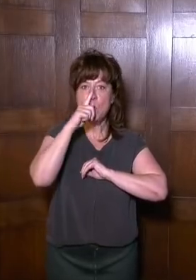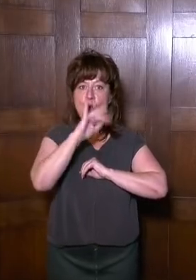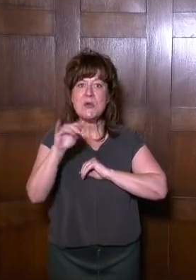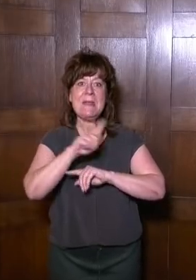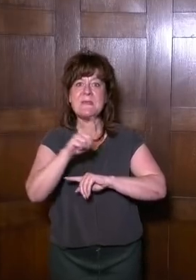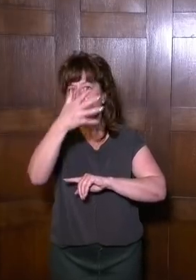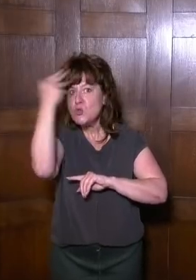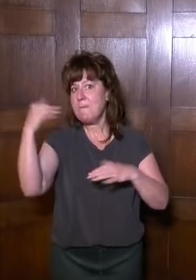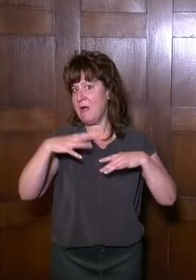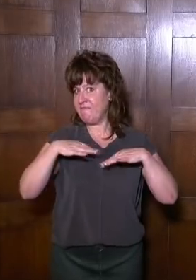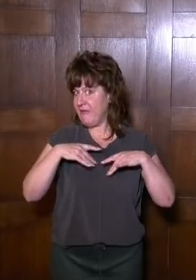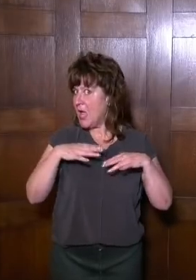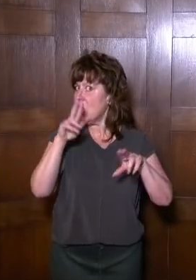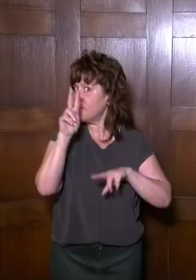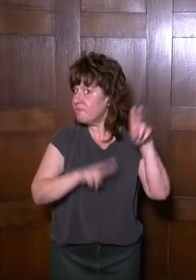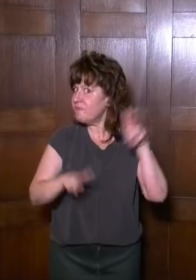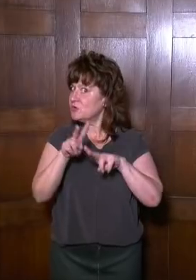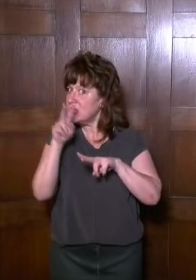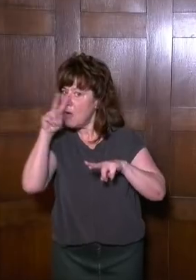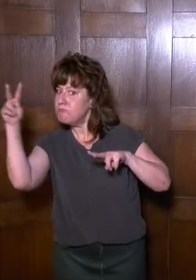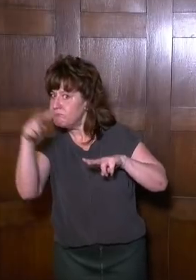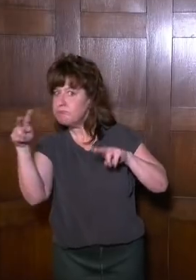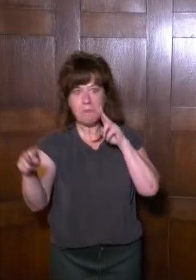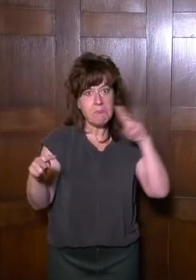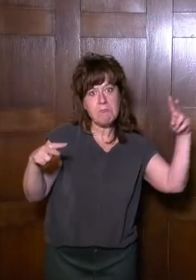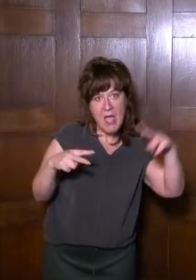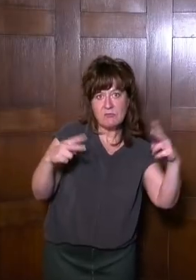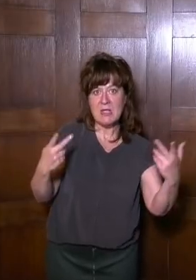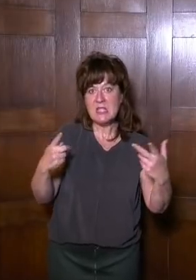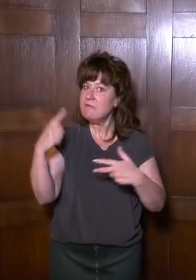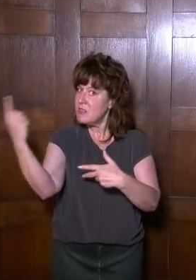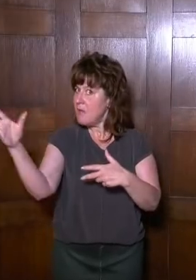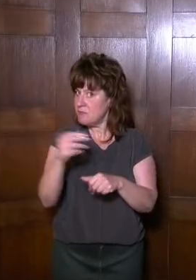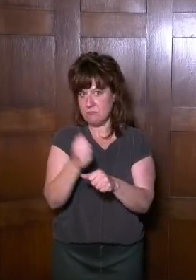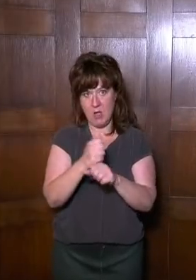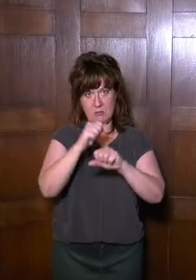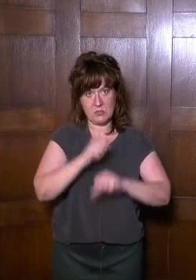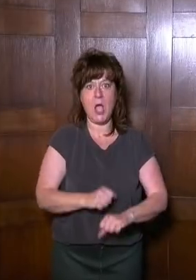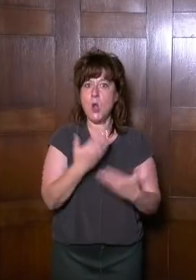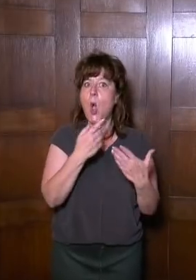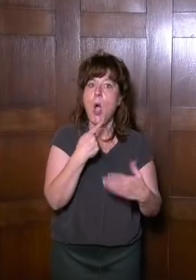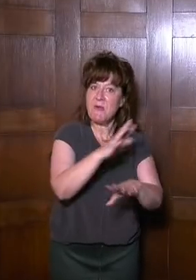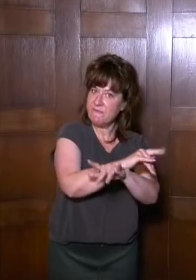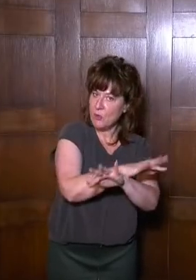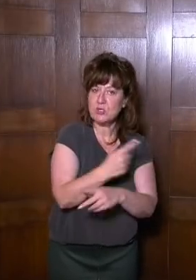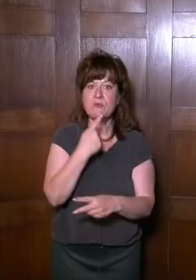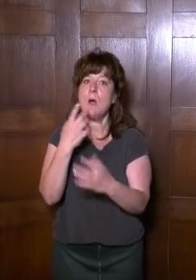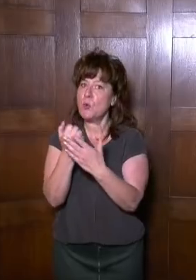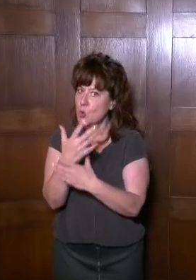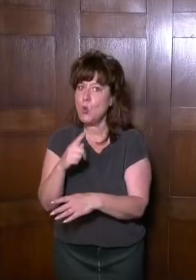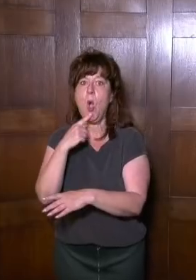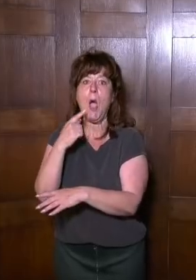Sommerferien. Aus den verschiedensten Perspektiven kann man sich hier einbringen, aus dem Wirtschaftsbereich, Kulturbereich,